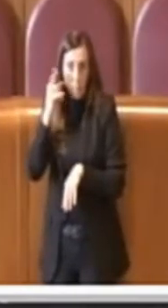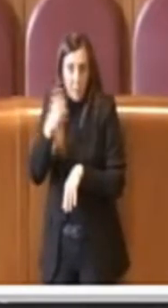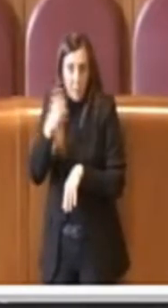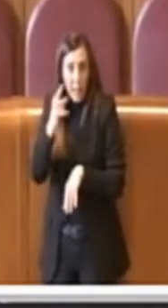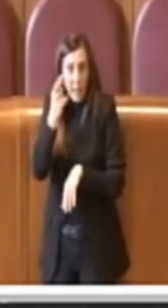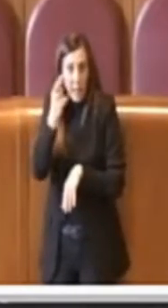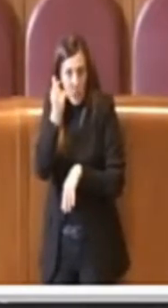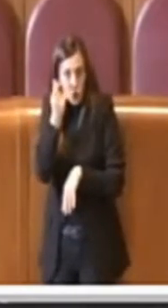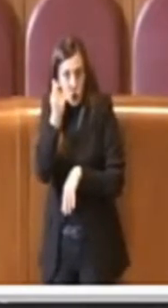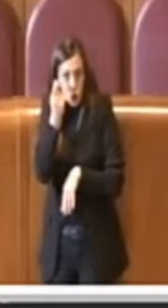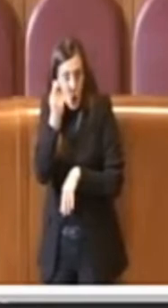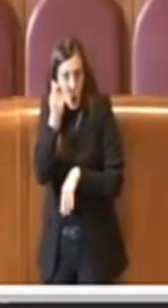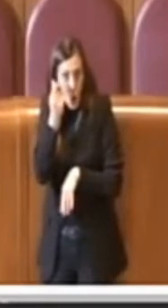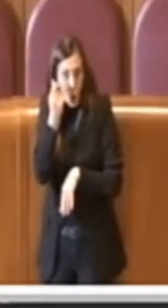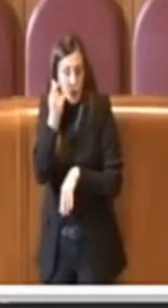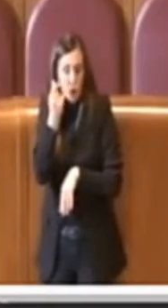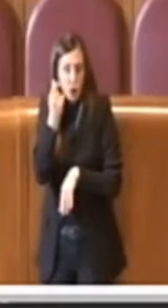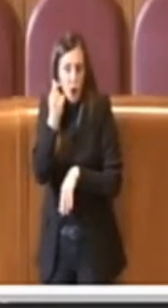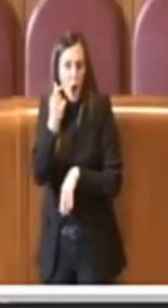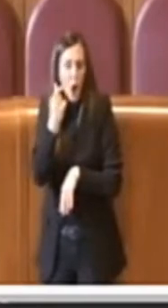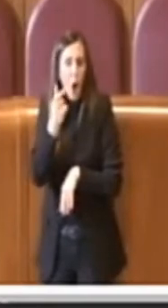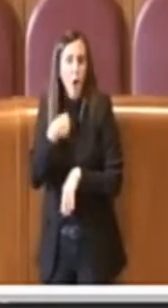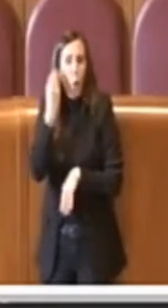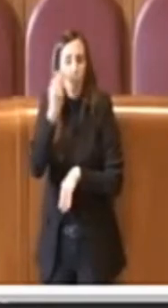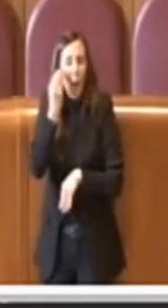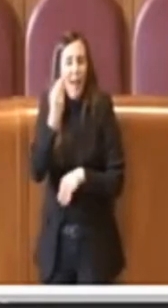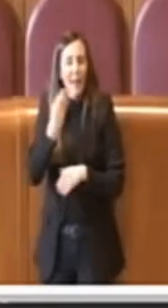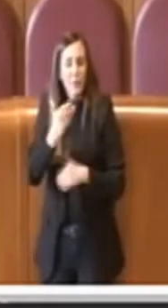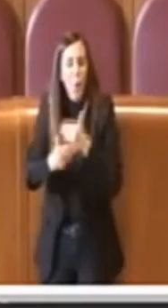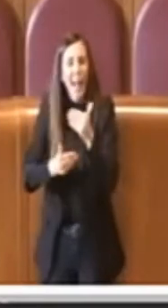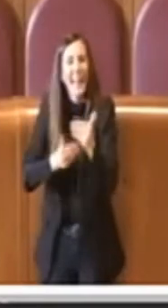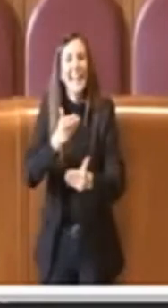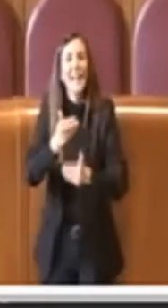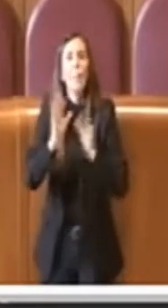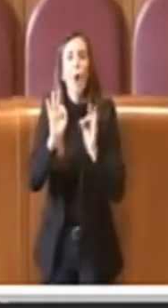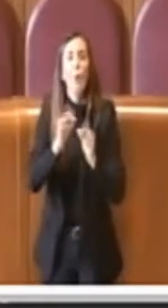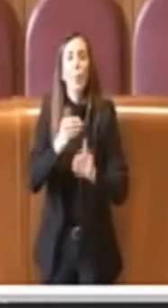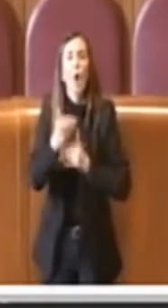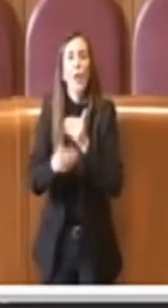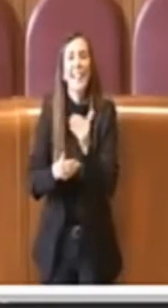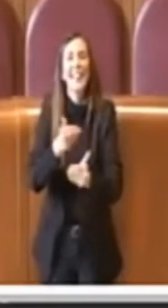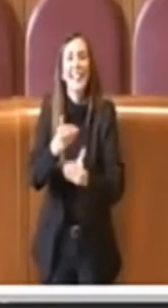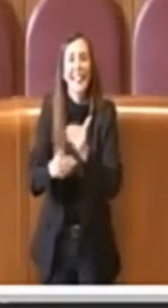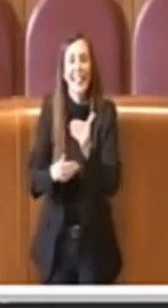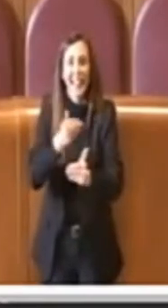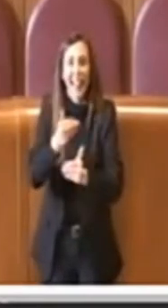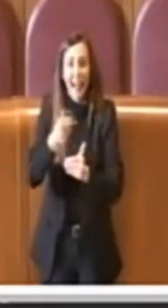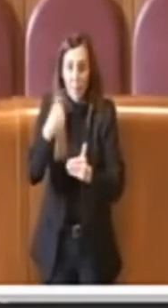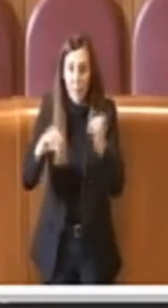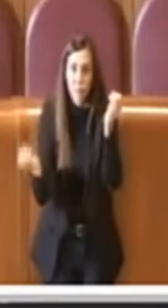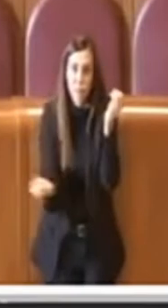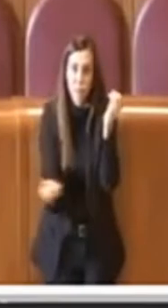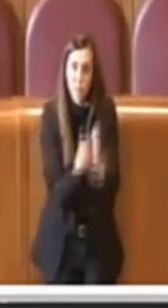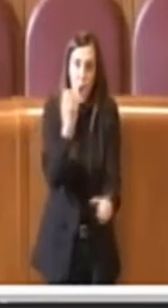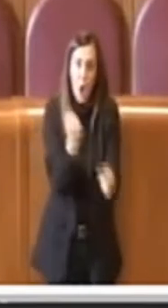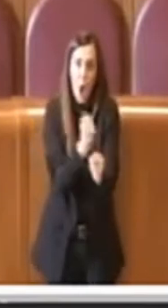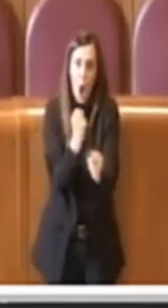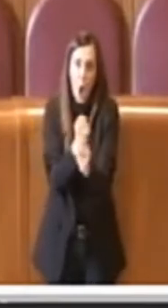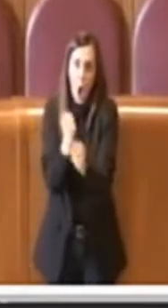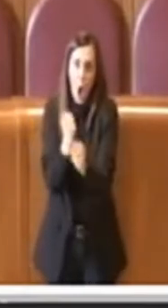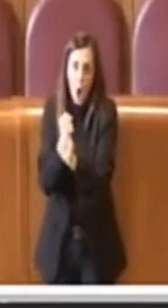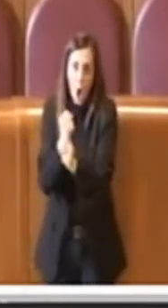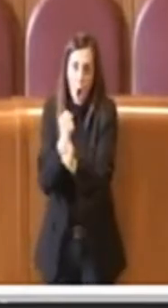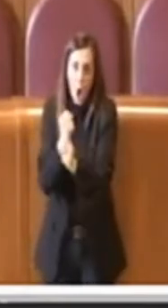alla fine si trovano, ma sul iter, trovare un iter semplificato per realizzare queste opere e consentire soprattutto agli